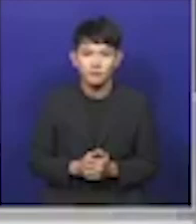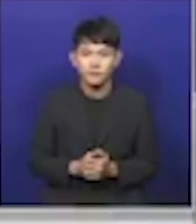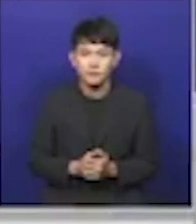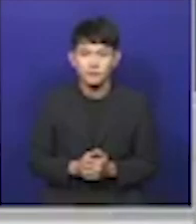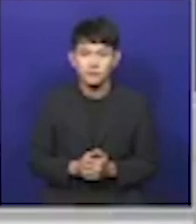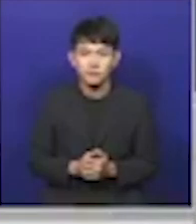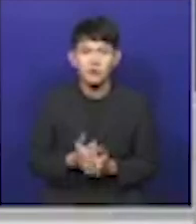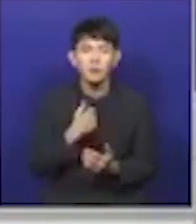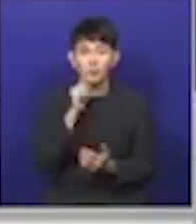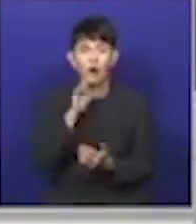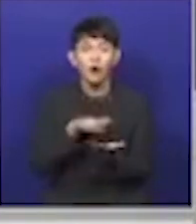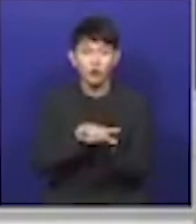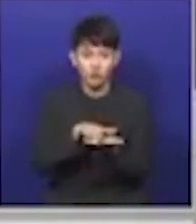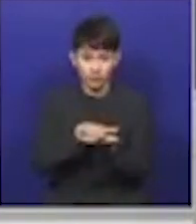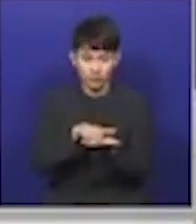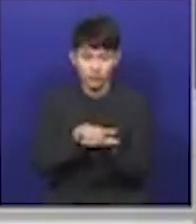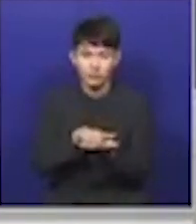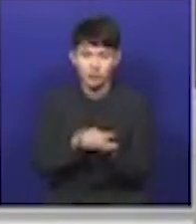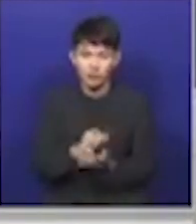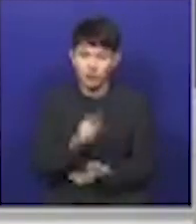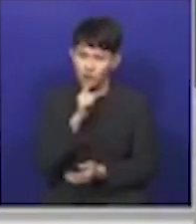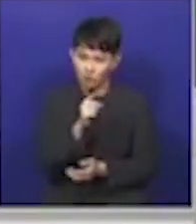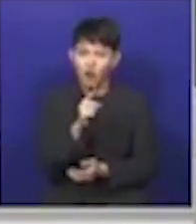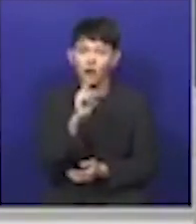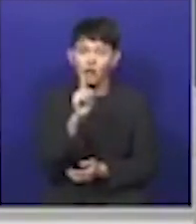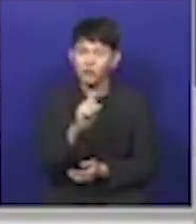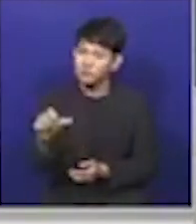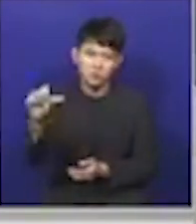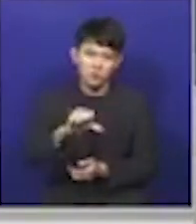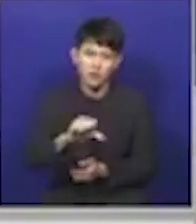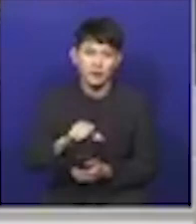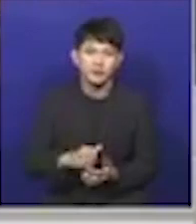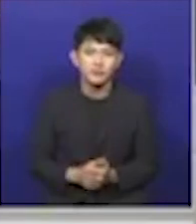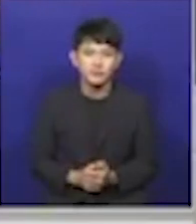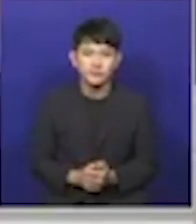อันนี้บอกขอโทษนะขอตำหนิท่านเลยว่าทุเรศมาก